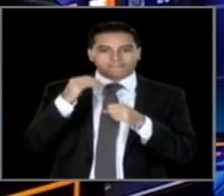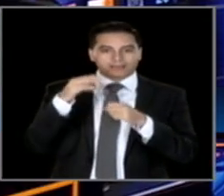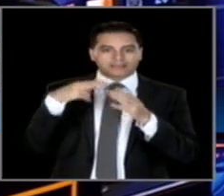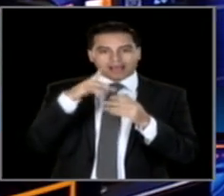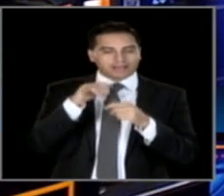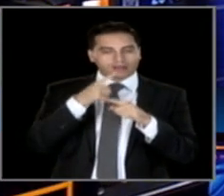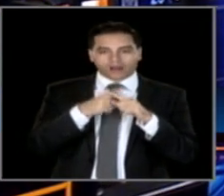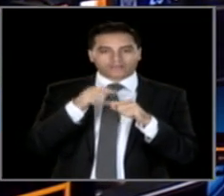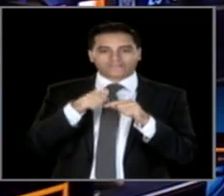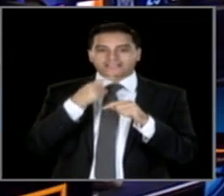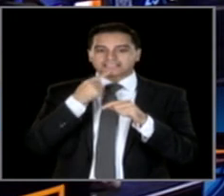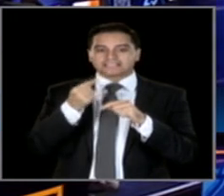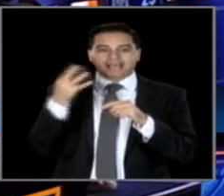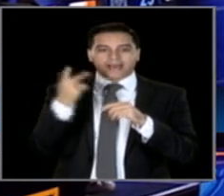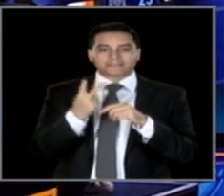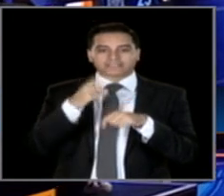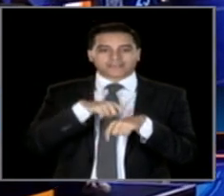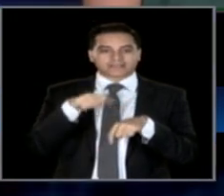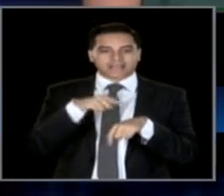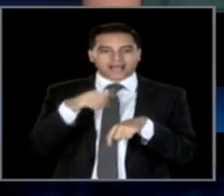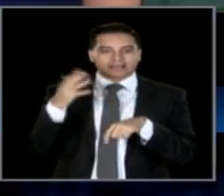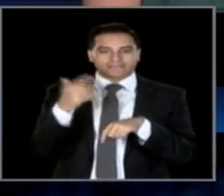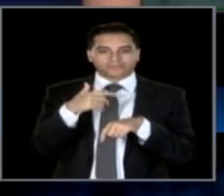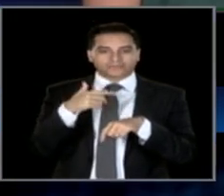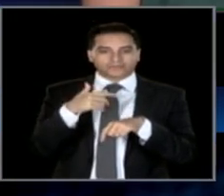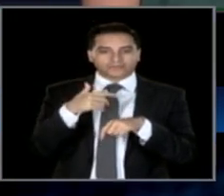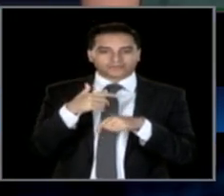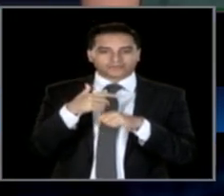غلط. كم عدد الدقائق في 7 ساعات؟